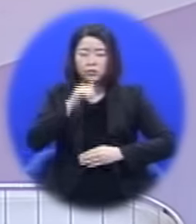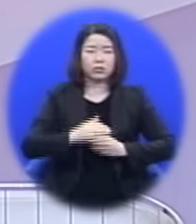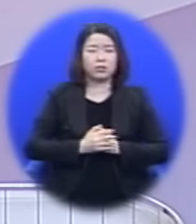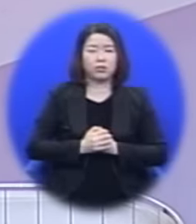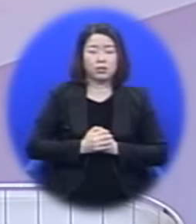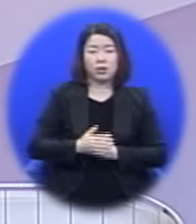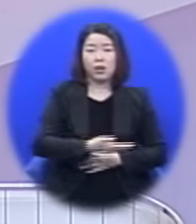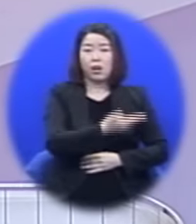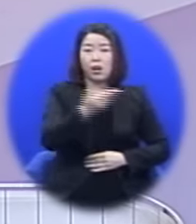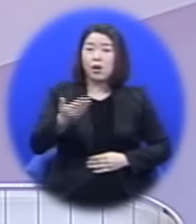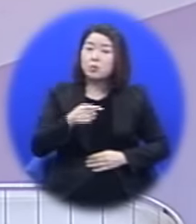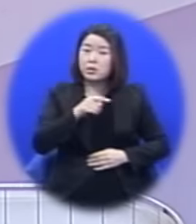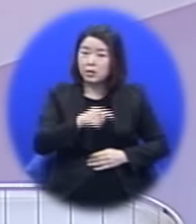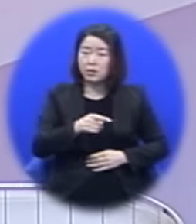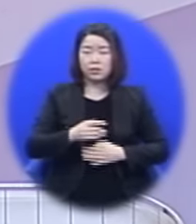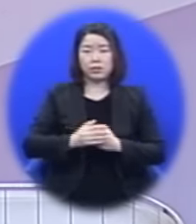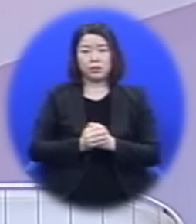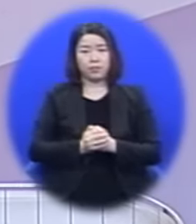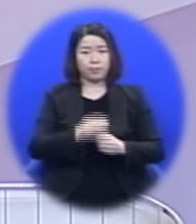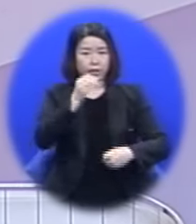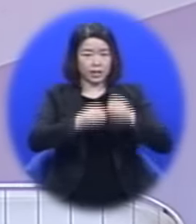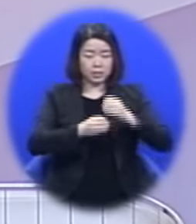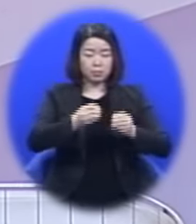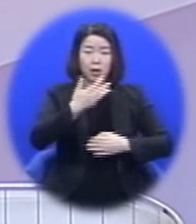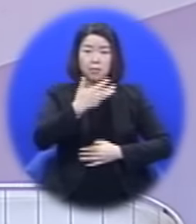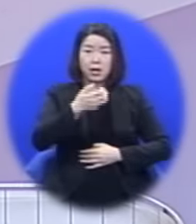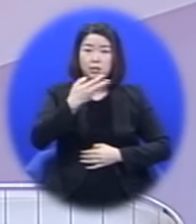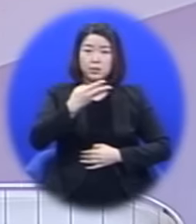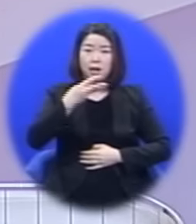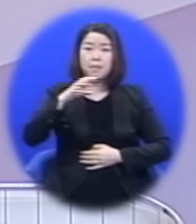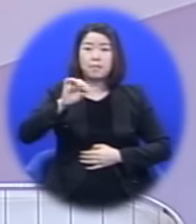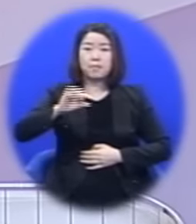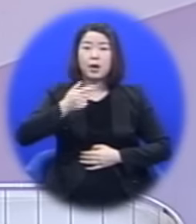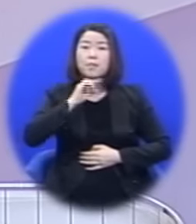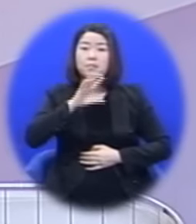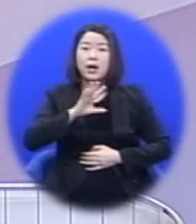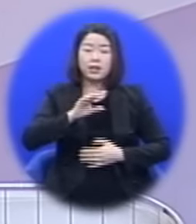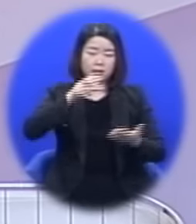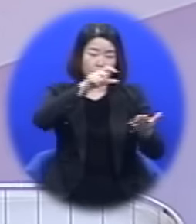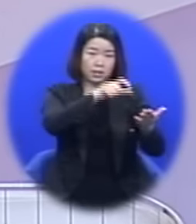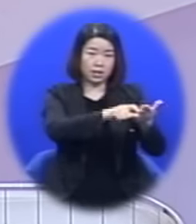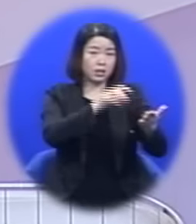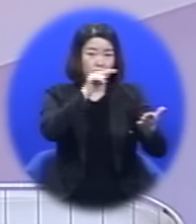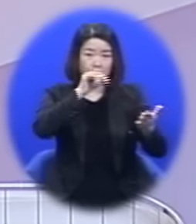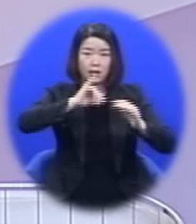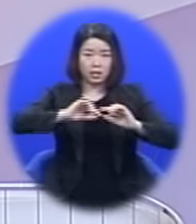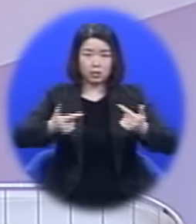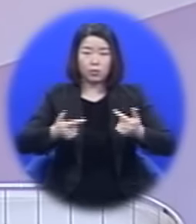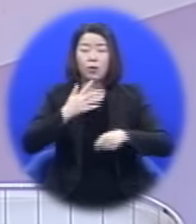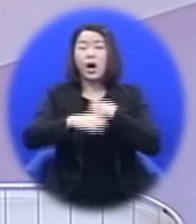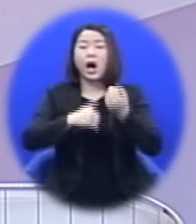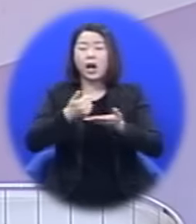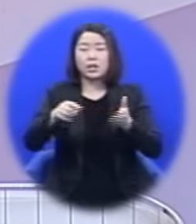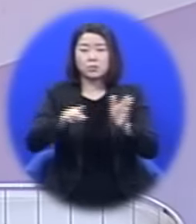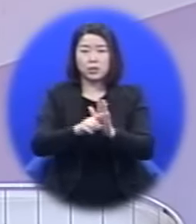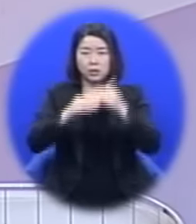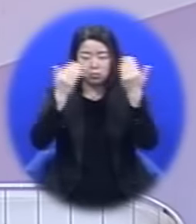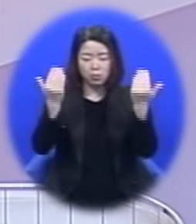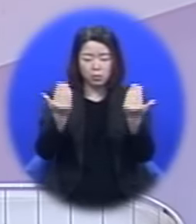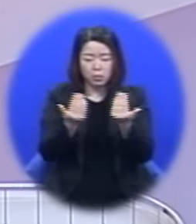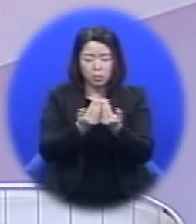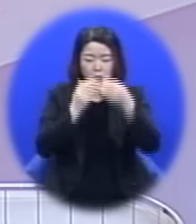여러분, 이거는 시편 83편에만 나와 있는 것이 아니고 하나님을 믿는 성도들이 다